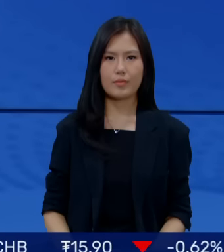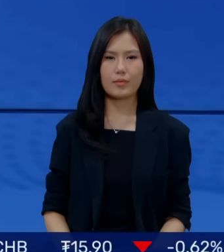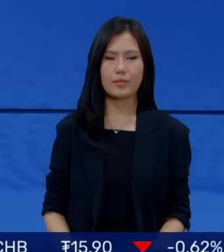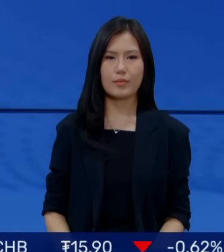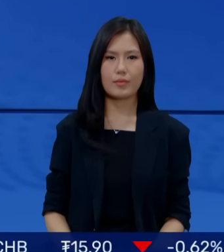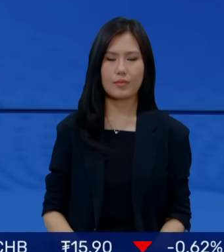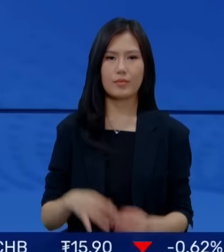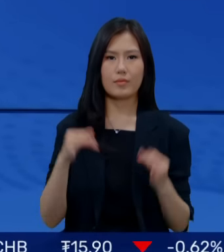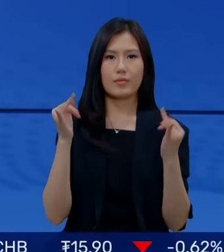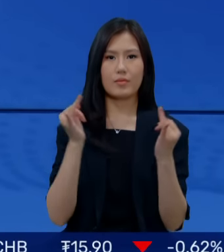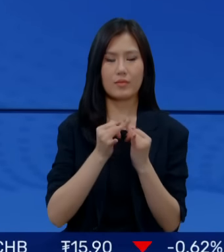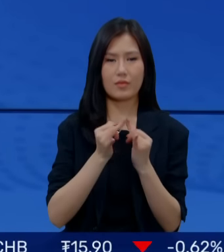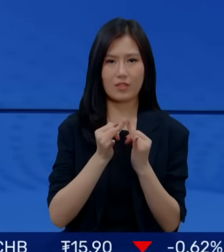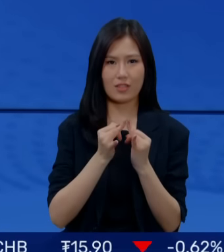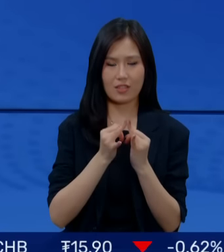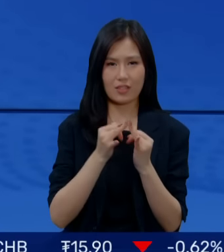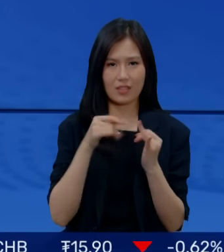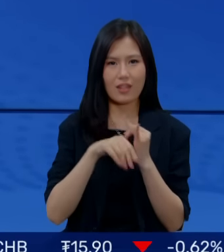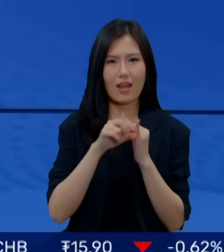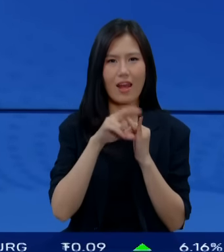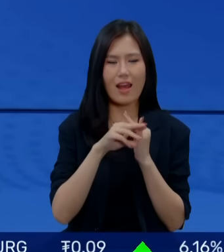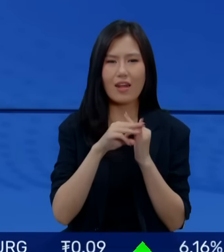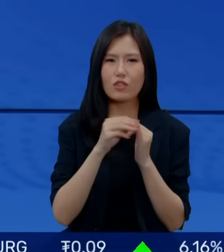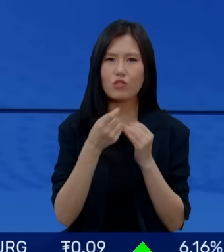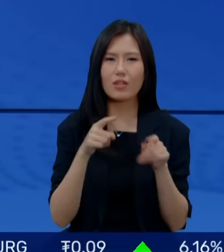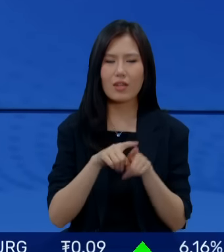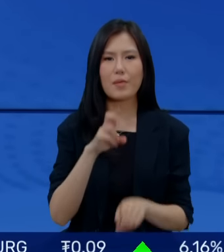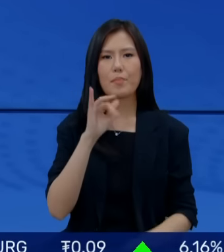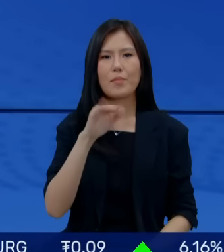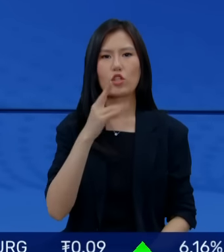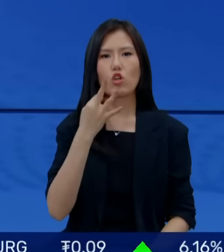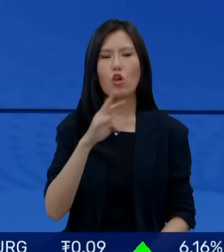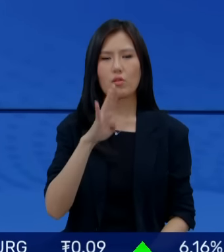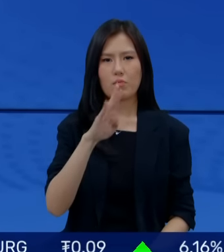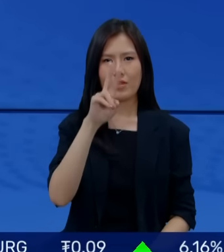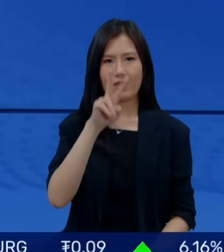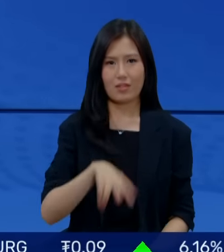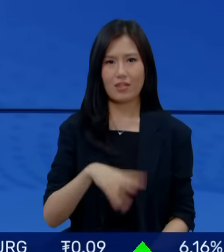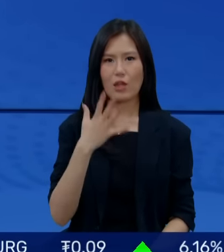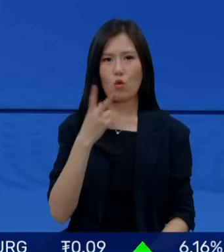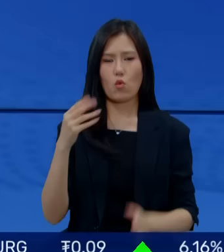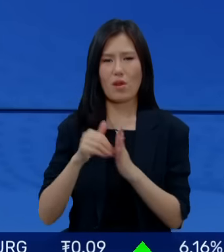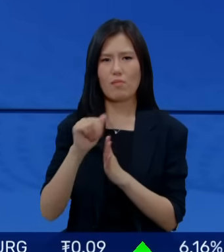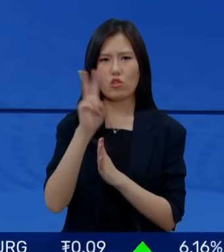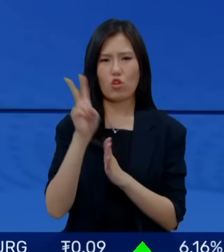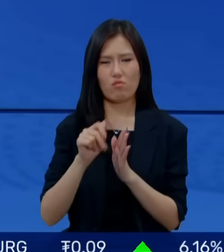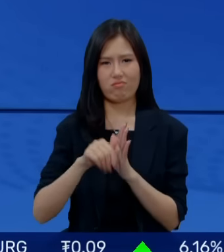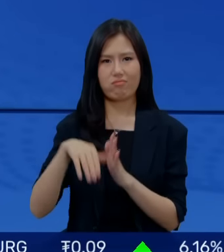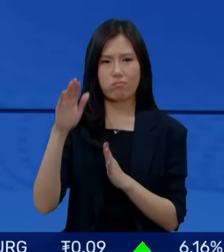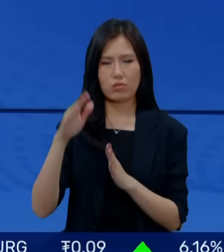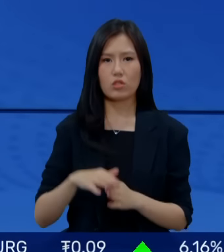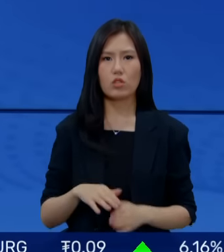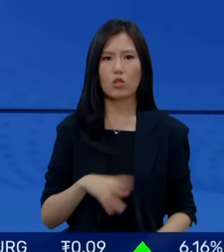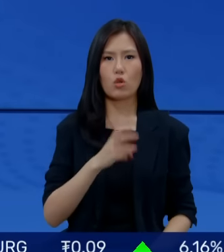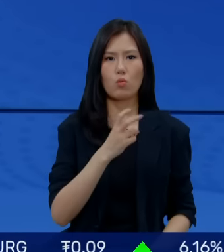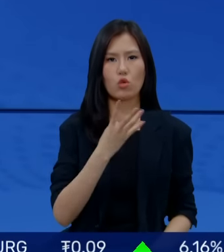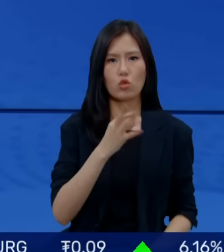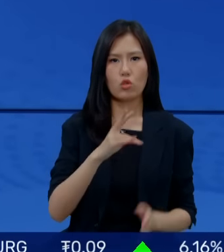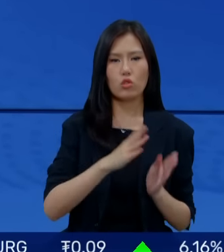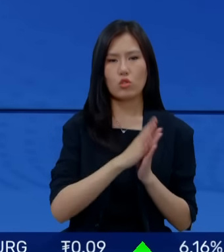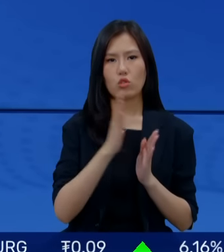Цахим алт гэж нэрлэгддэг биткойны ханш өсөж 52,000 амрикт долларт хүрээд байна. За он гарснаас хойш томоохон